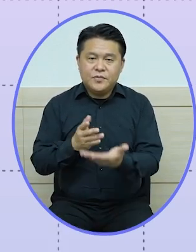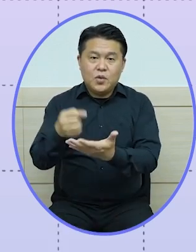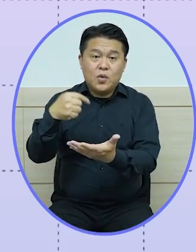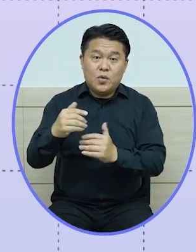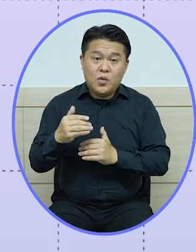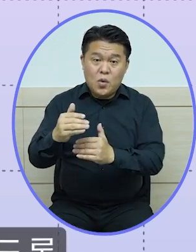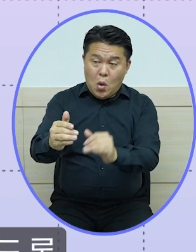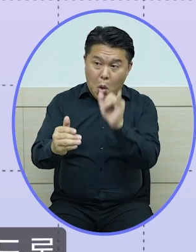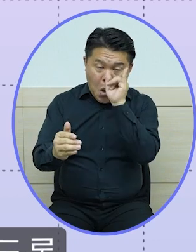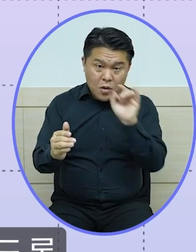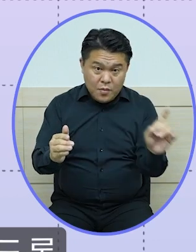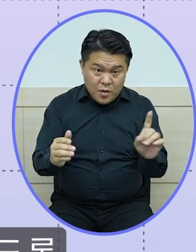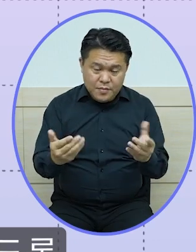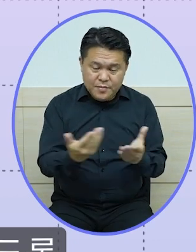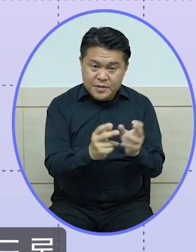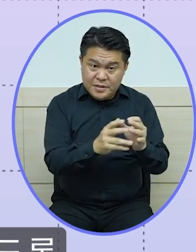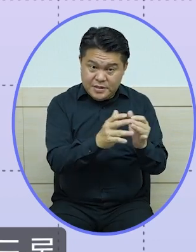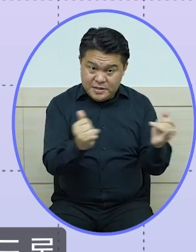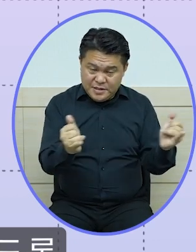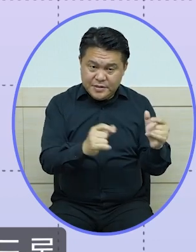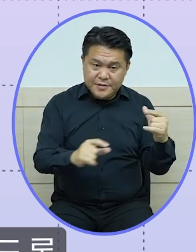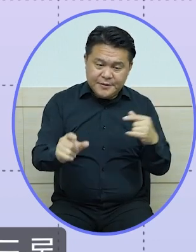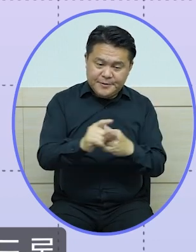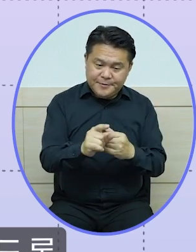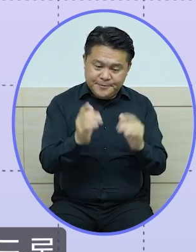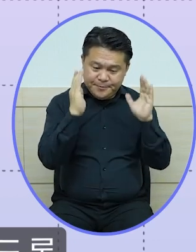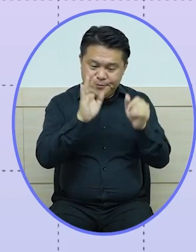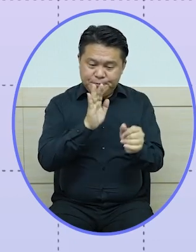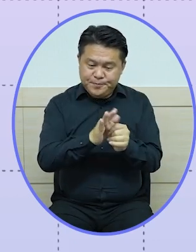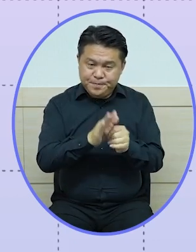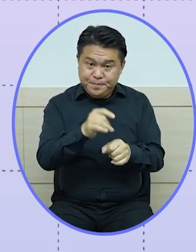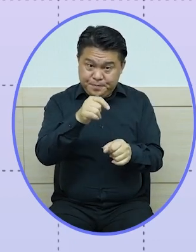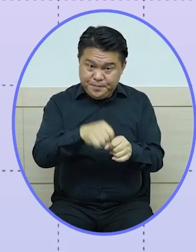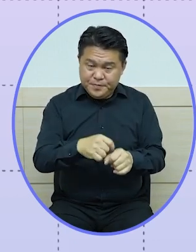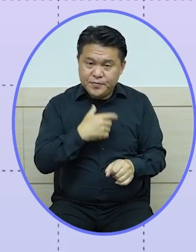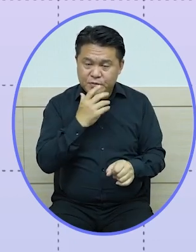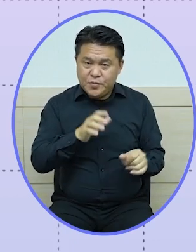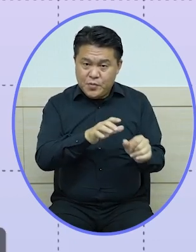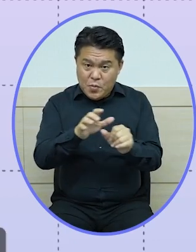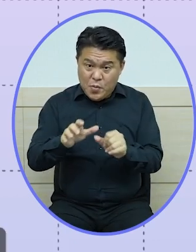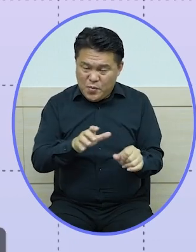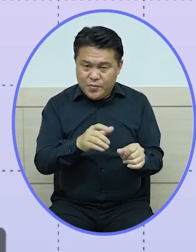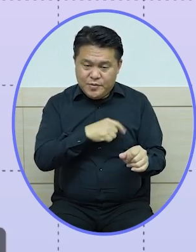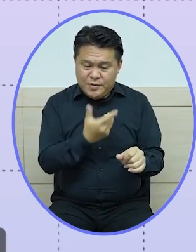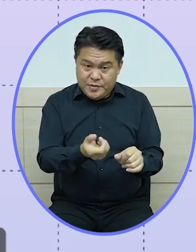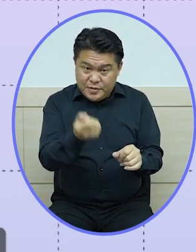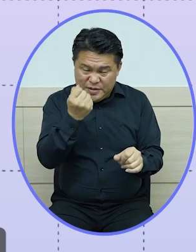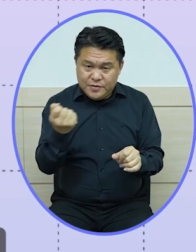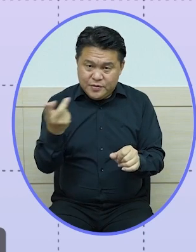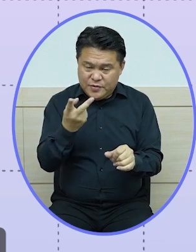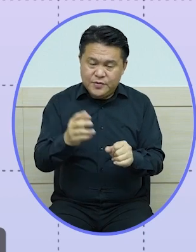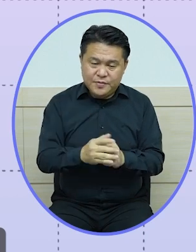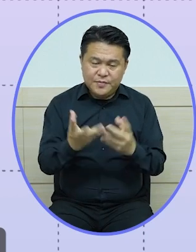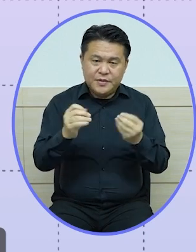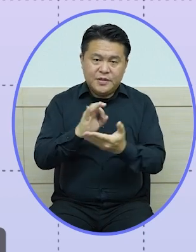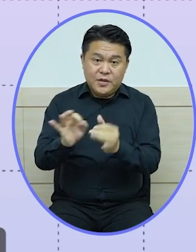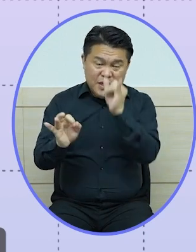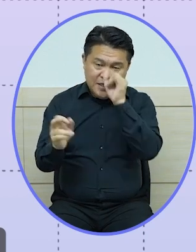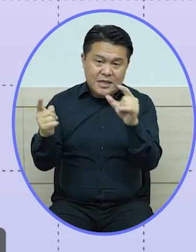전문교육과정 사업의 일환으로 발달장애인분들이 조금 더 학습에 도움이 되도록 요양보호사 자격 취득 및 일상에서 자주